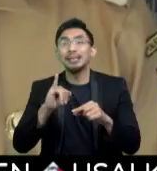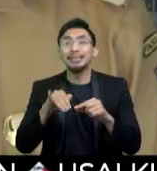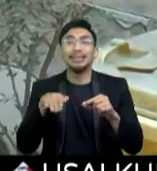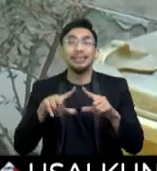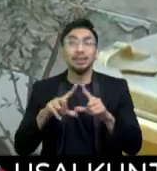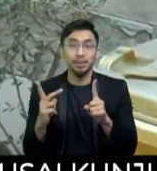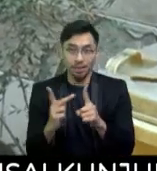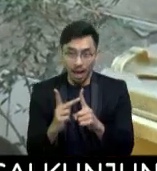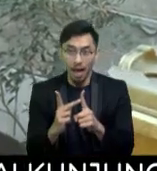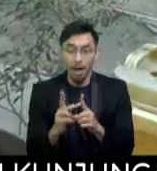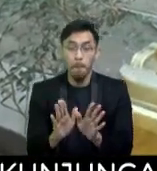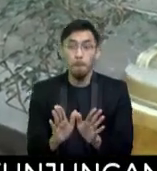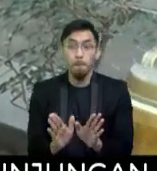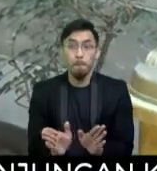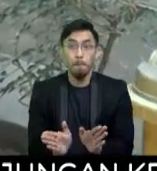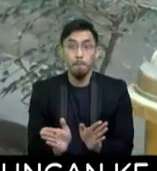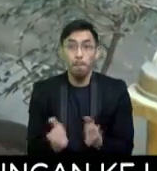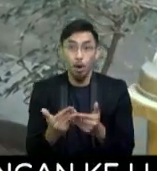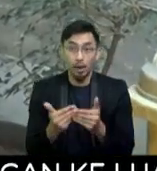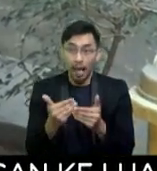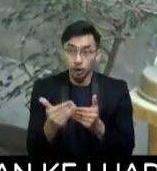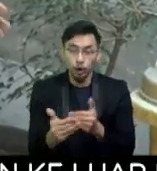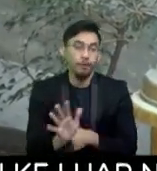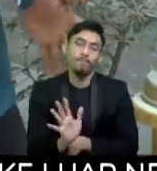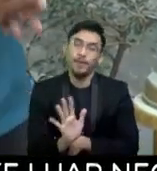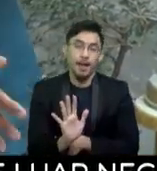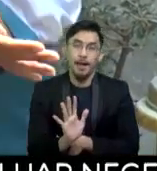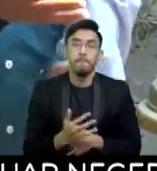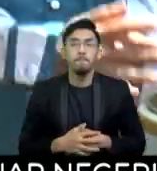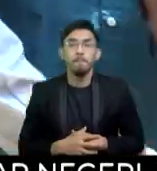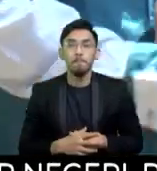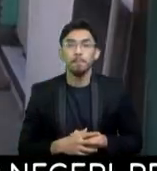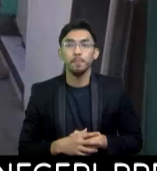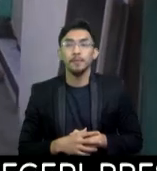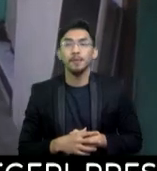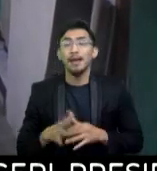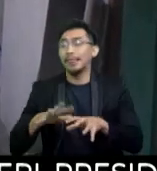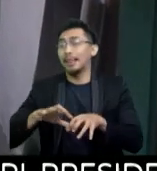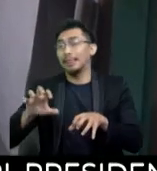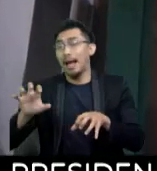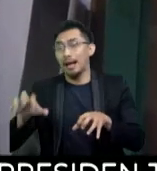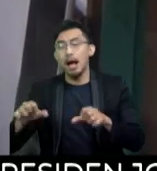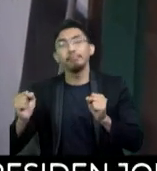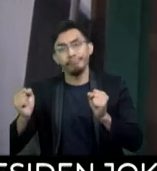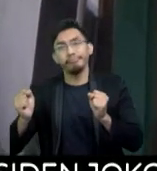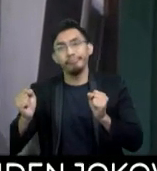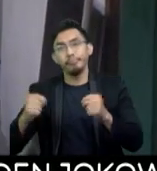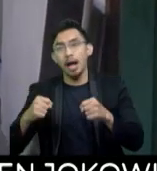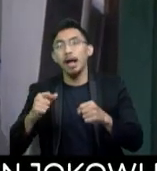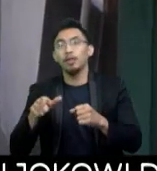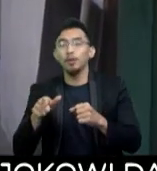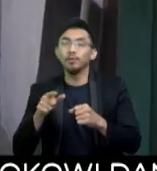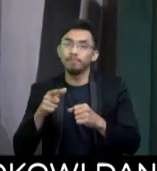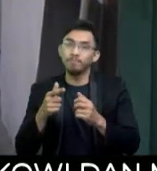temboknya. Sebagai solusi, keluarga Ani sepakat membangun akses jalan alternatif lebih layak agar keluarga Ridwan dapat